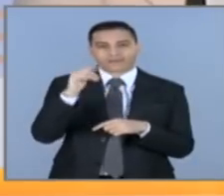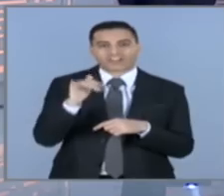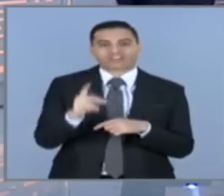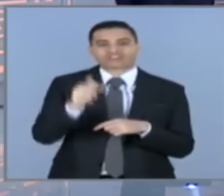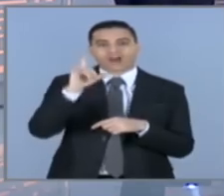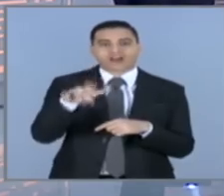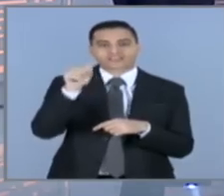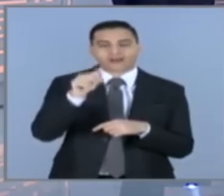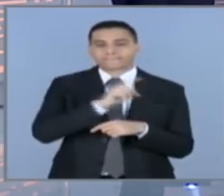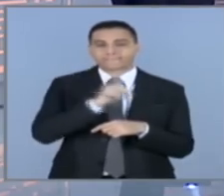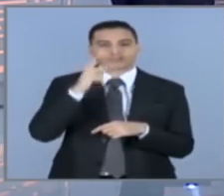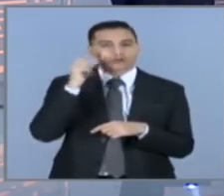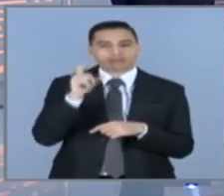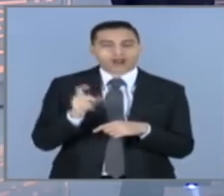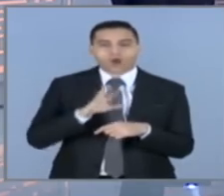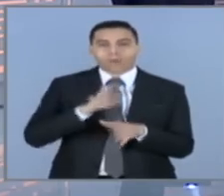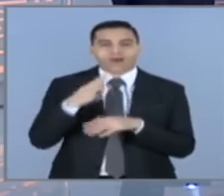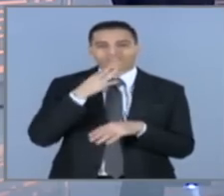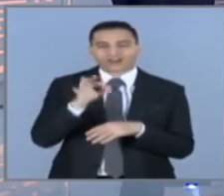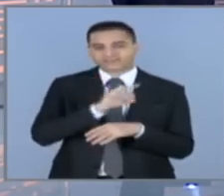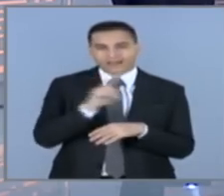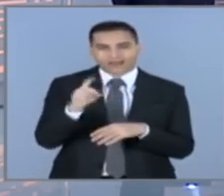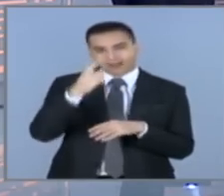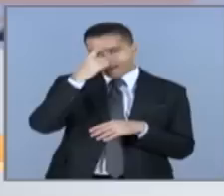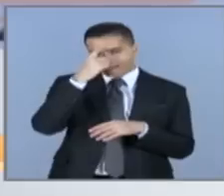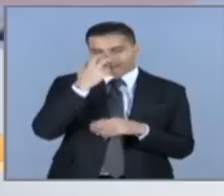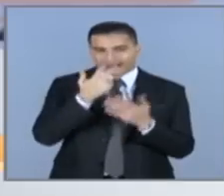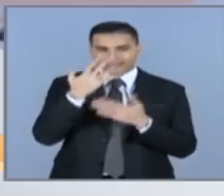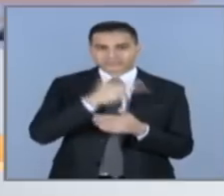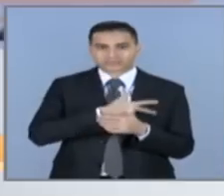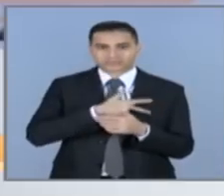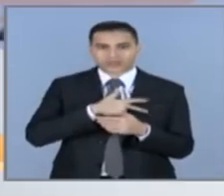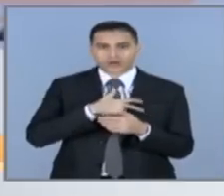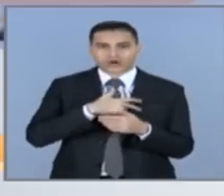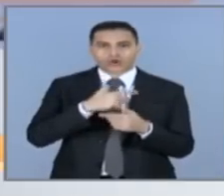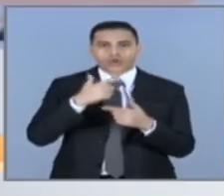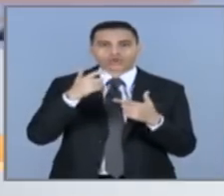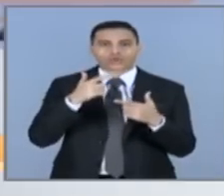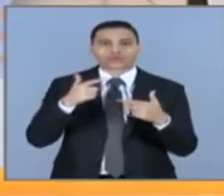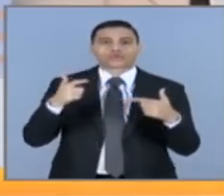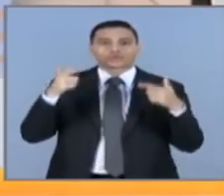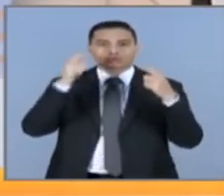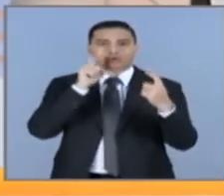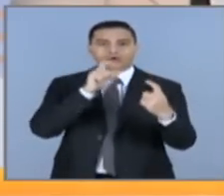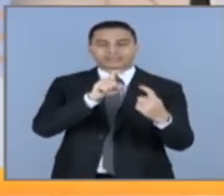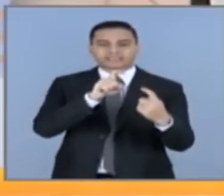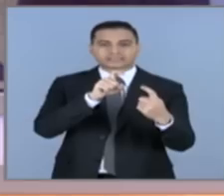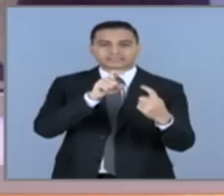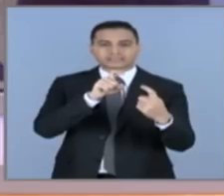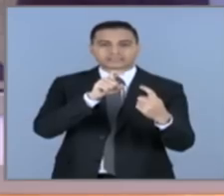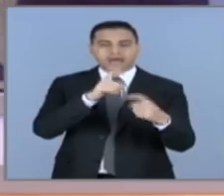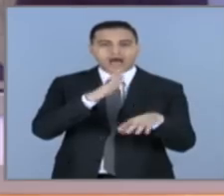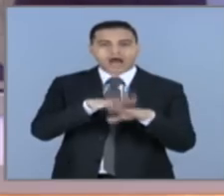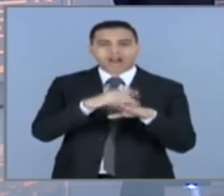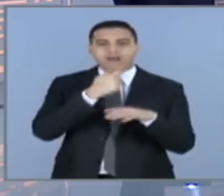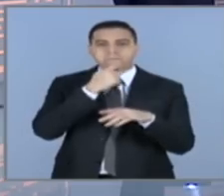مش إيطاليا ولا فرنسا. الهند كان اسمها إيه؟ درة التاج البريطاني. كل